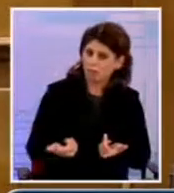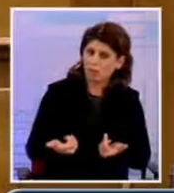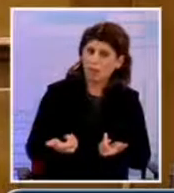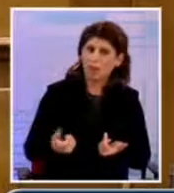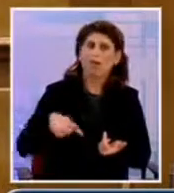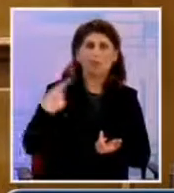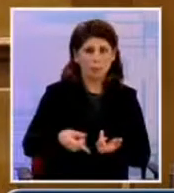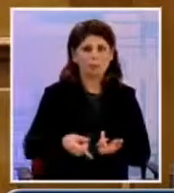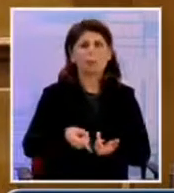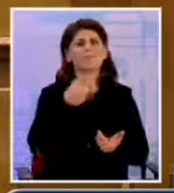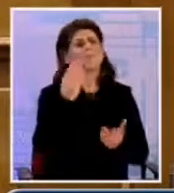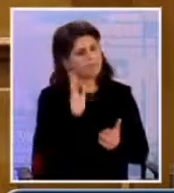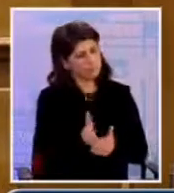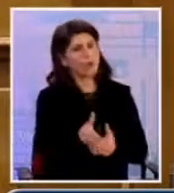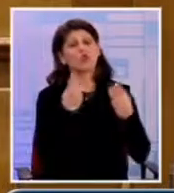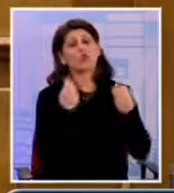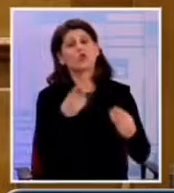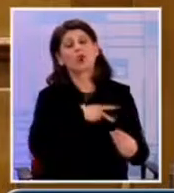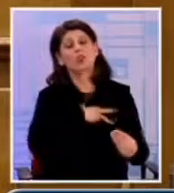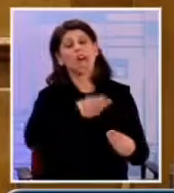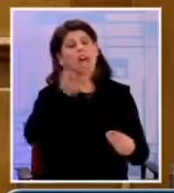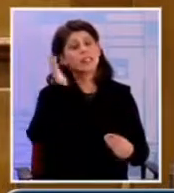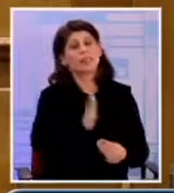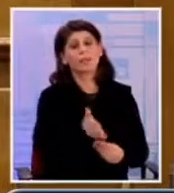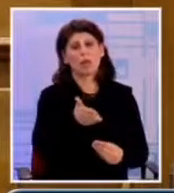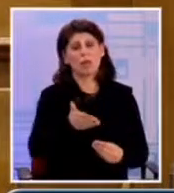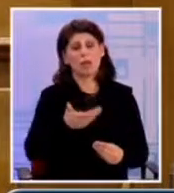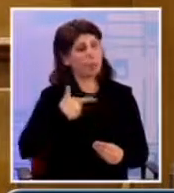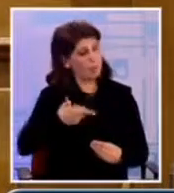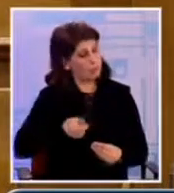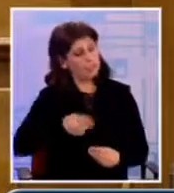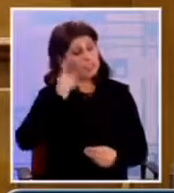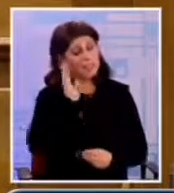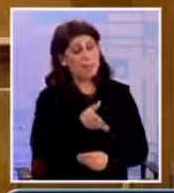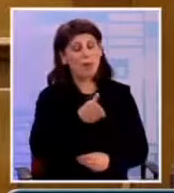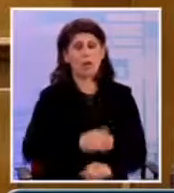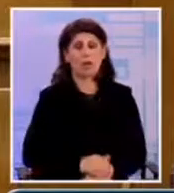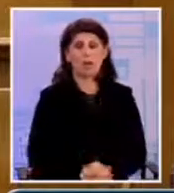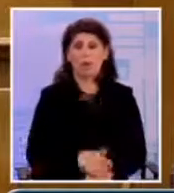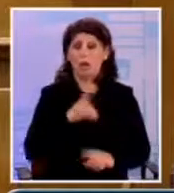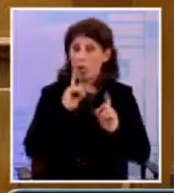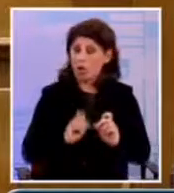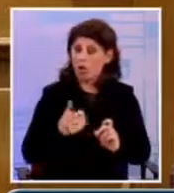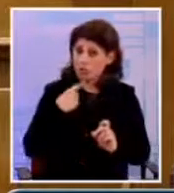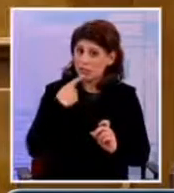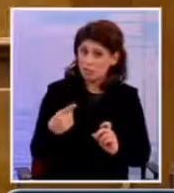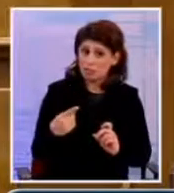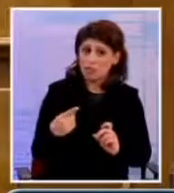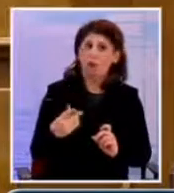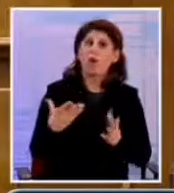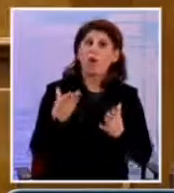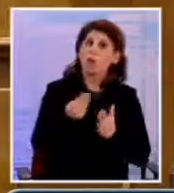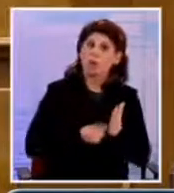τούτου τους αξίζει τιμωρία. Θα τους δανείσουμε, τους αξίζει τιμωρία. Οφείλω να σας πω, επειδή πολλές φορές τα